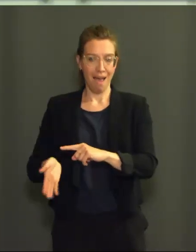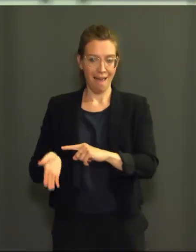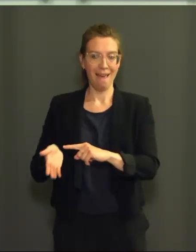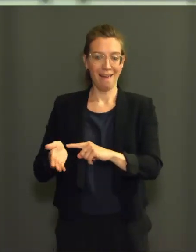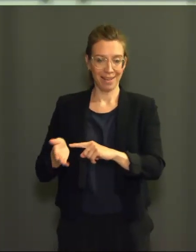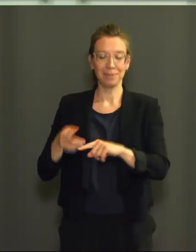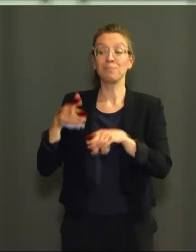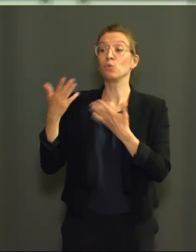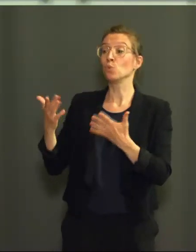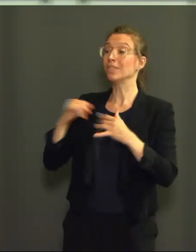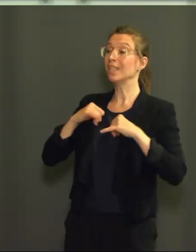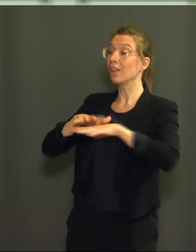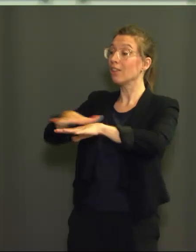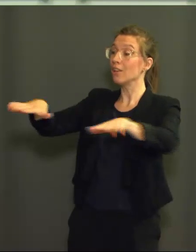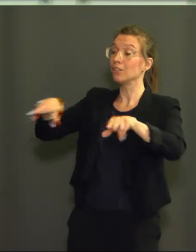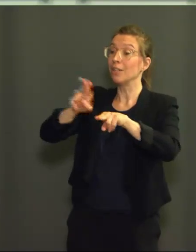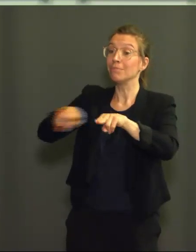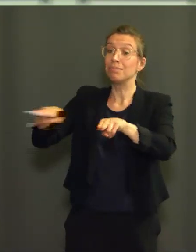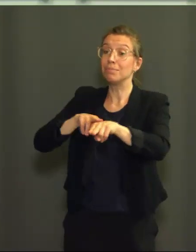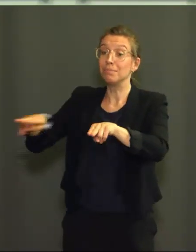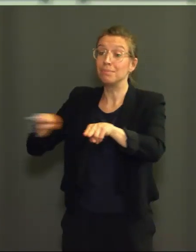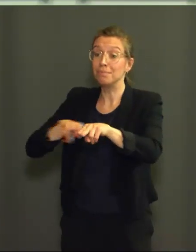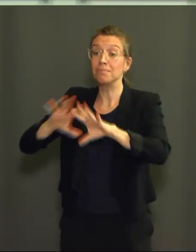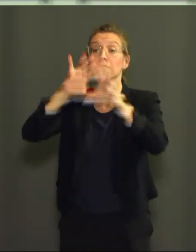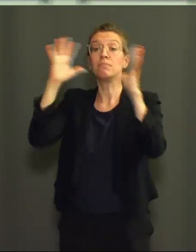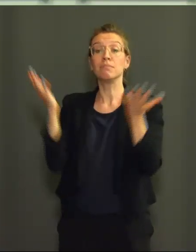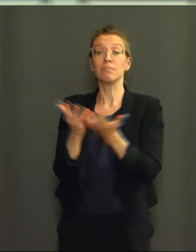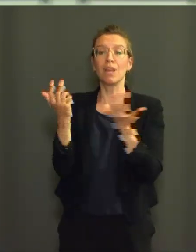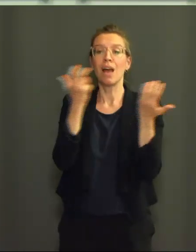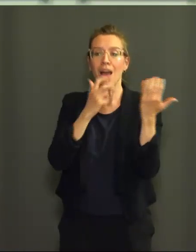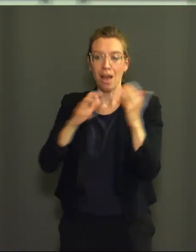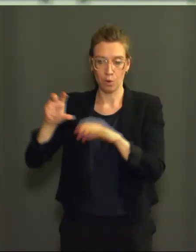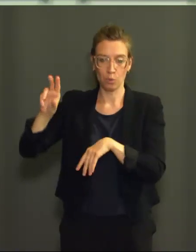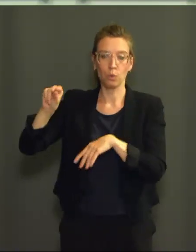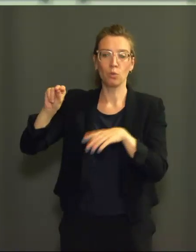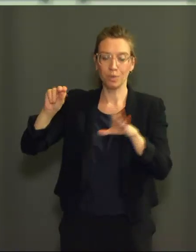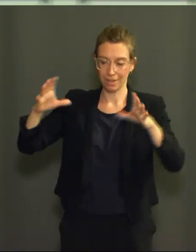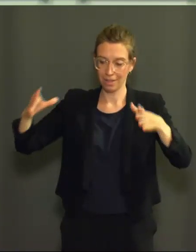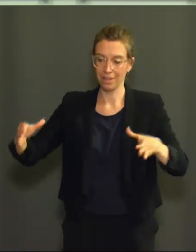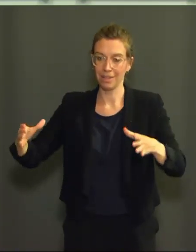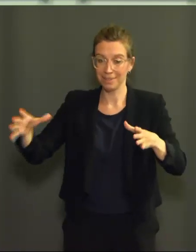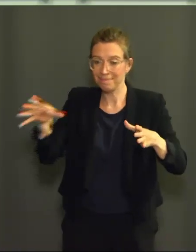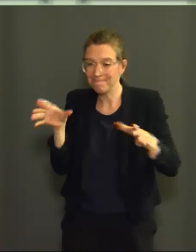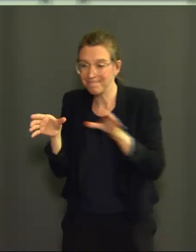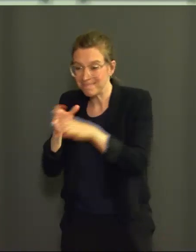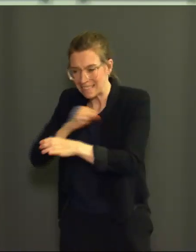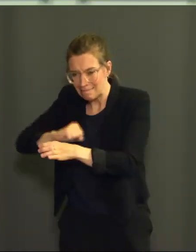de ziekenhuizen, waarvan 302 op intensieve zorgen.